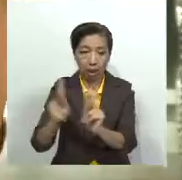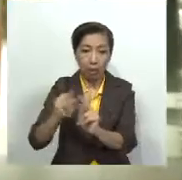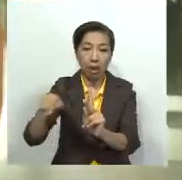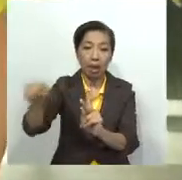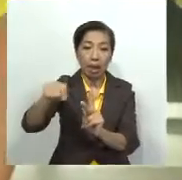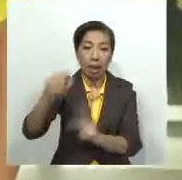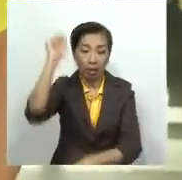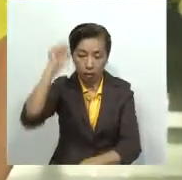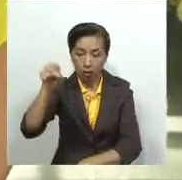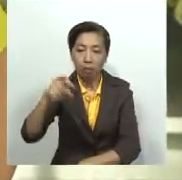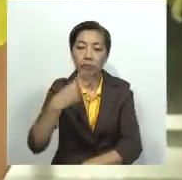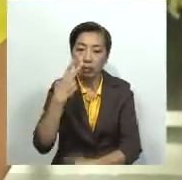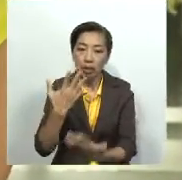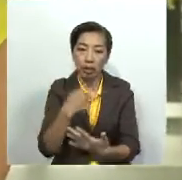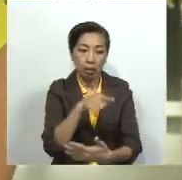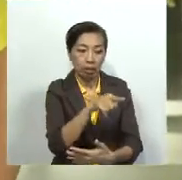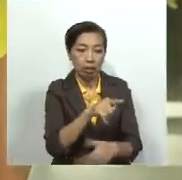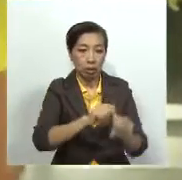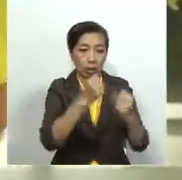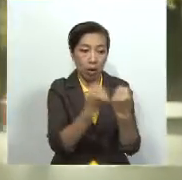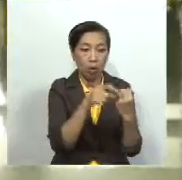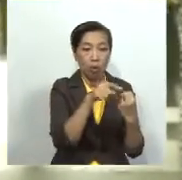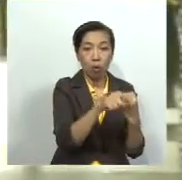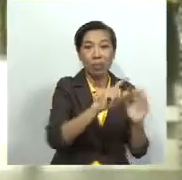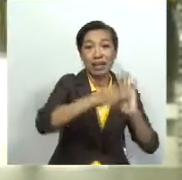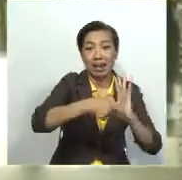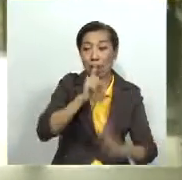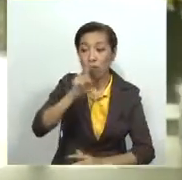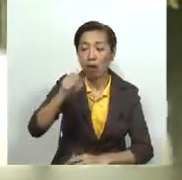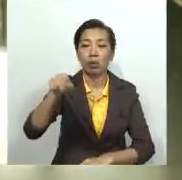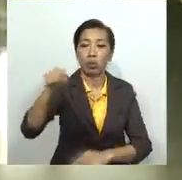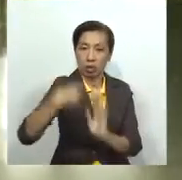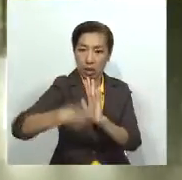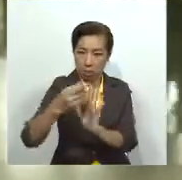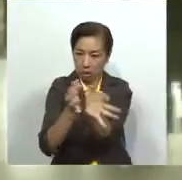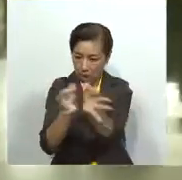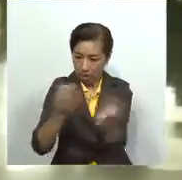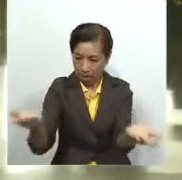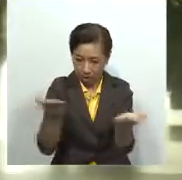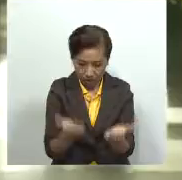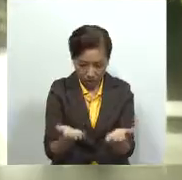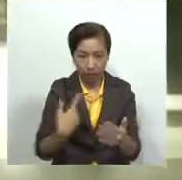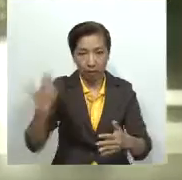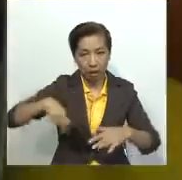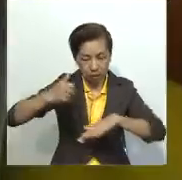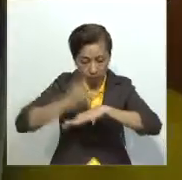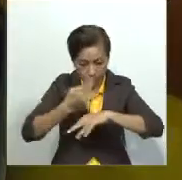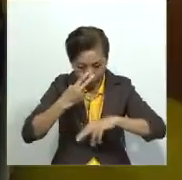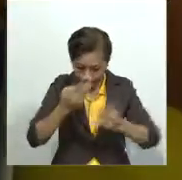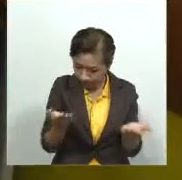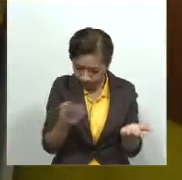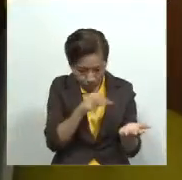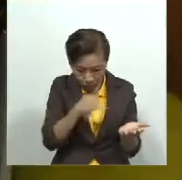คำชี้แจงข้อเท็จจริงตามคำฟ้องของสมาคมองค์การพิทักษ์รัฐธรรมนูญไทยกับพวกเพื่อที่ศาลจะได้พิจารณามีค